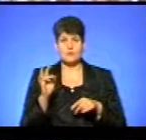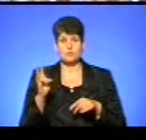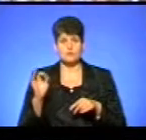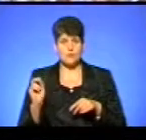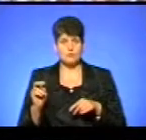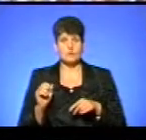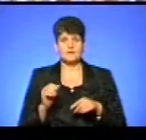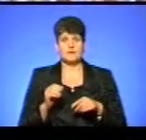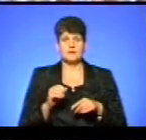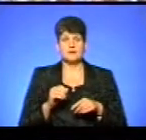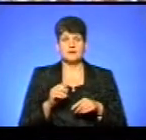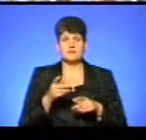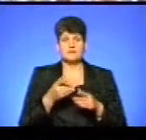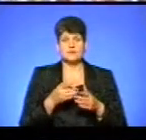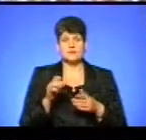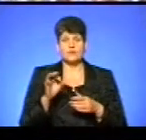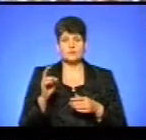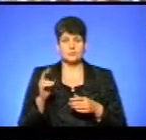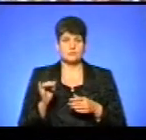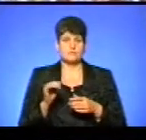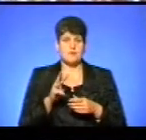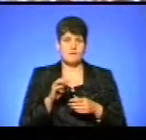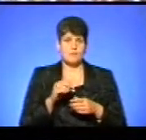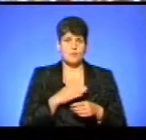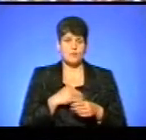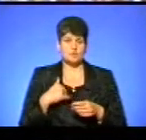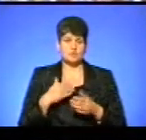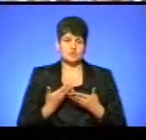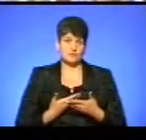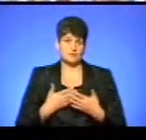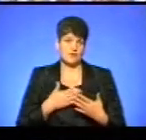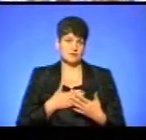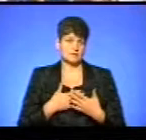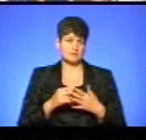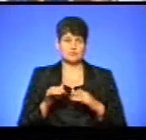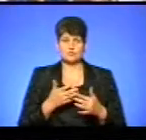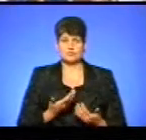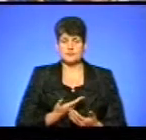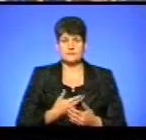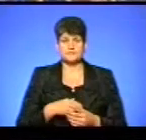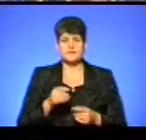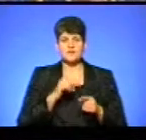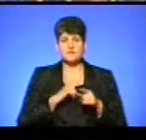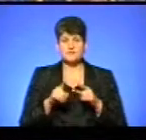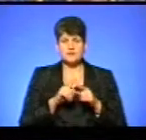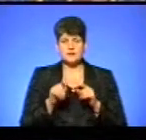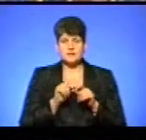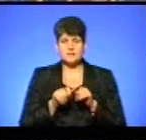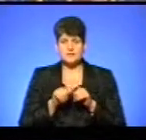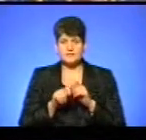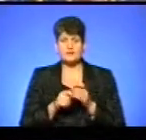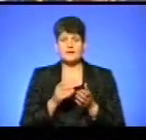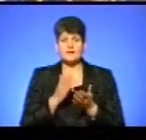лікарів, мамологів, онкологічного диспансеру і живуть, ведуть активний спосіб життя. Рання діагностика є